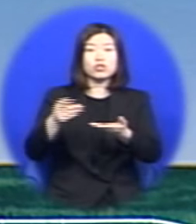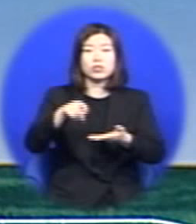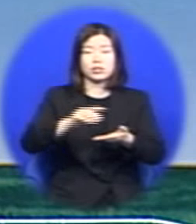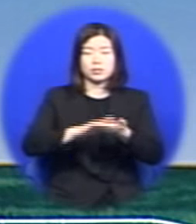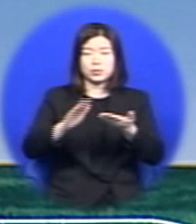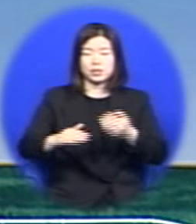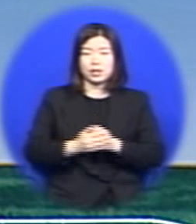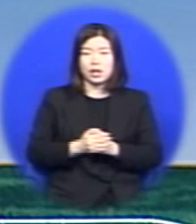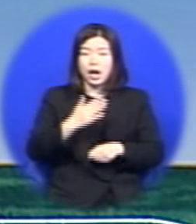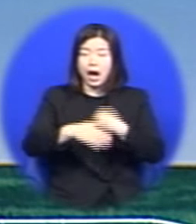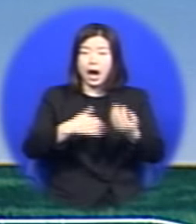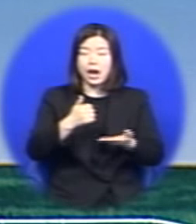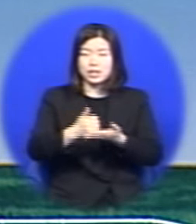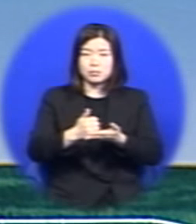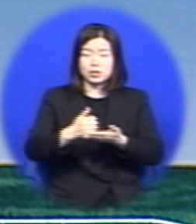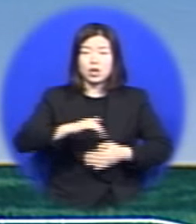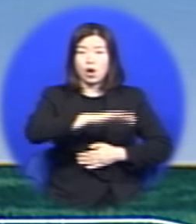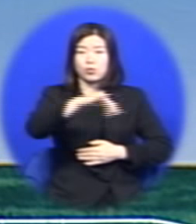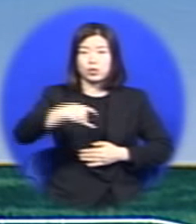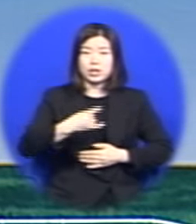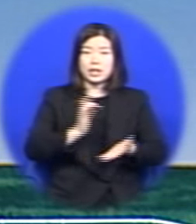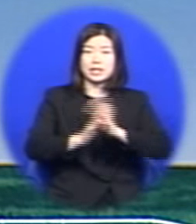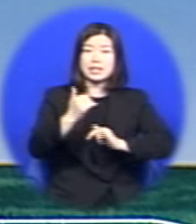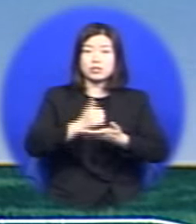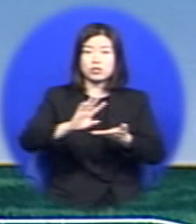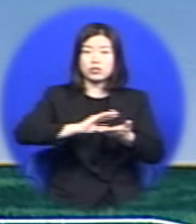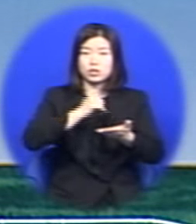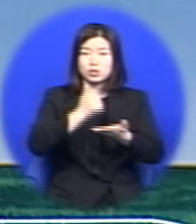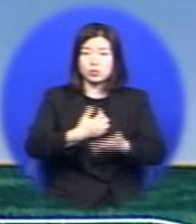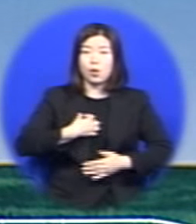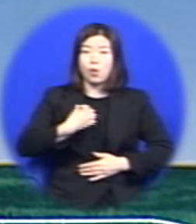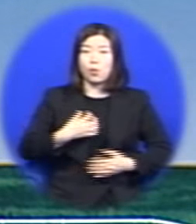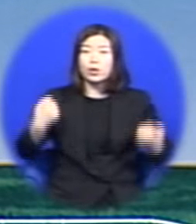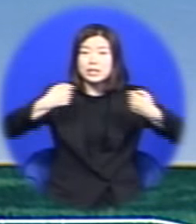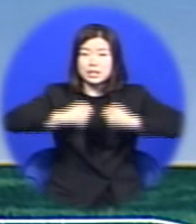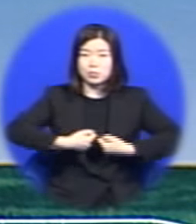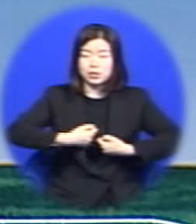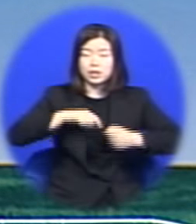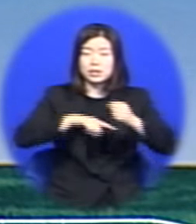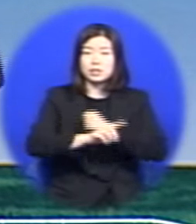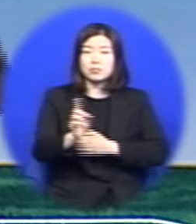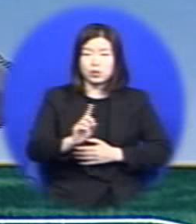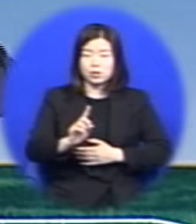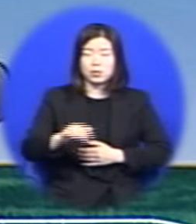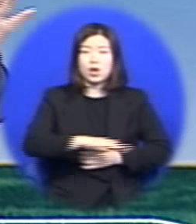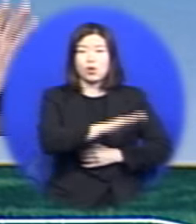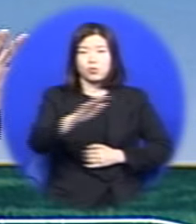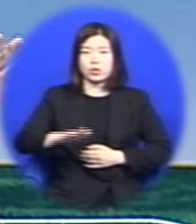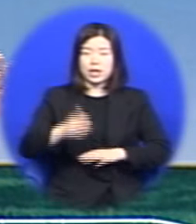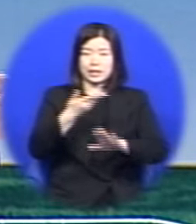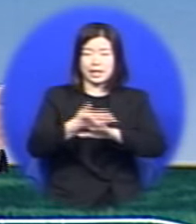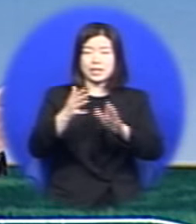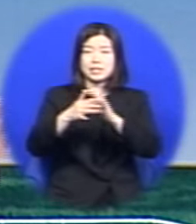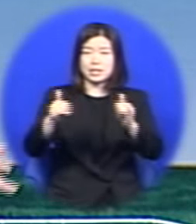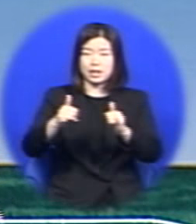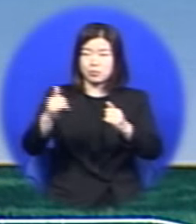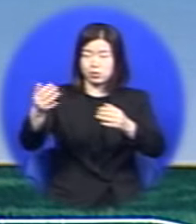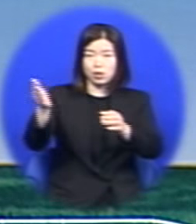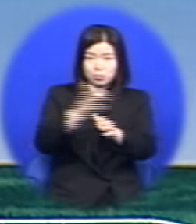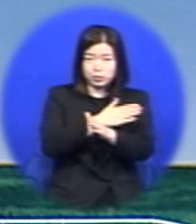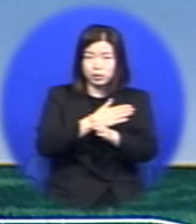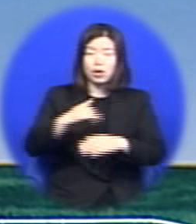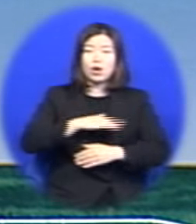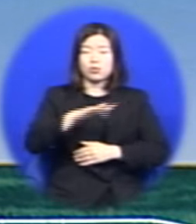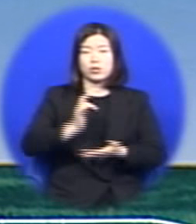하나님께서 우리에게 예수 그리스도로 옷을 입으라고 하는 것은 우리가 예수 믿는 사람을 모든 사람이 다 알게 만들라는